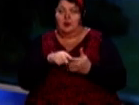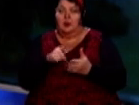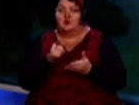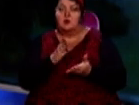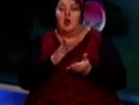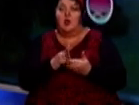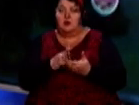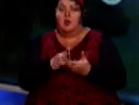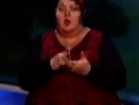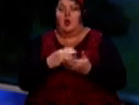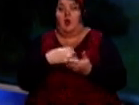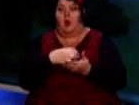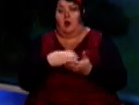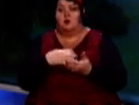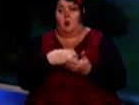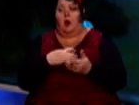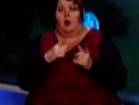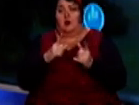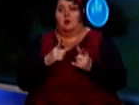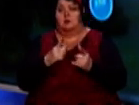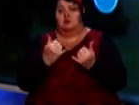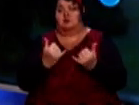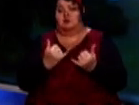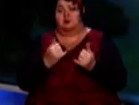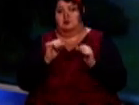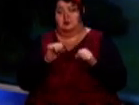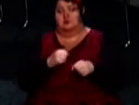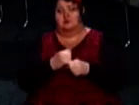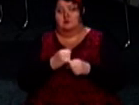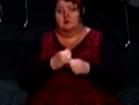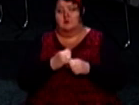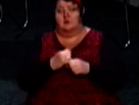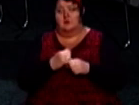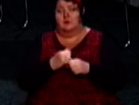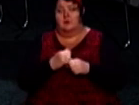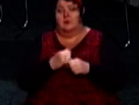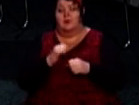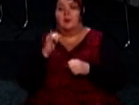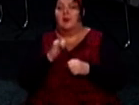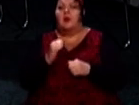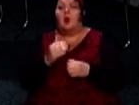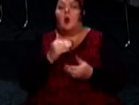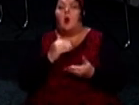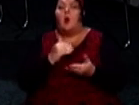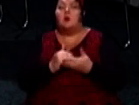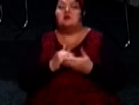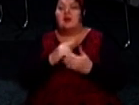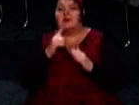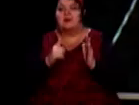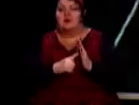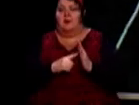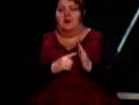є актуалізованими, але вони, ну, наскільки актуалізованими. Це, і останнє запитання на сьогодні до